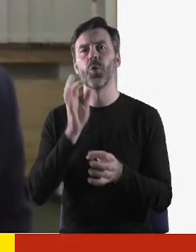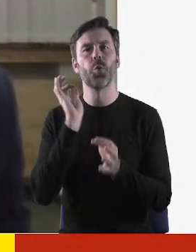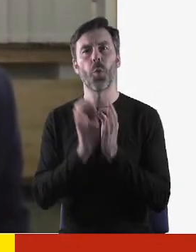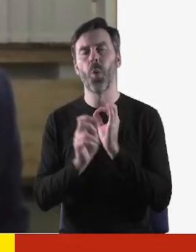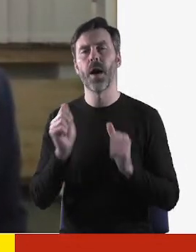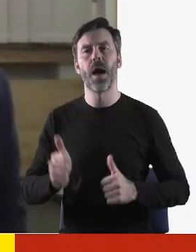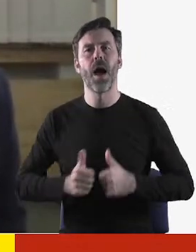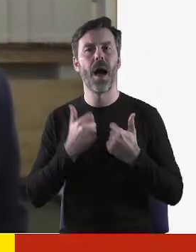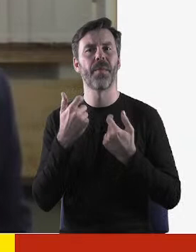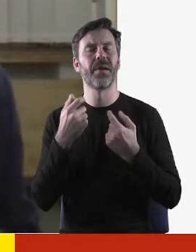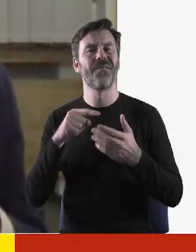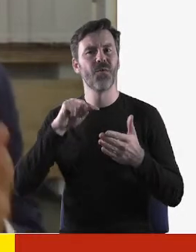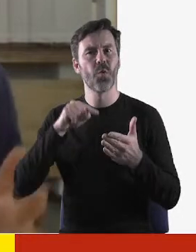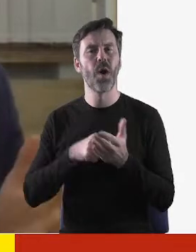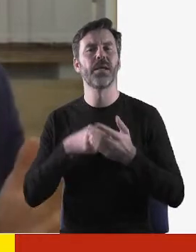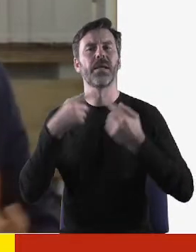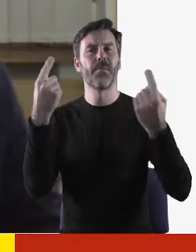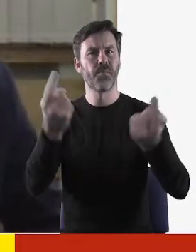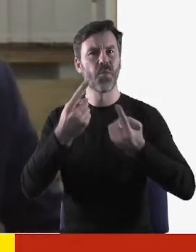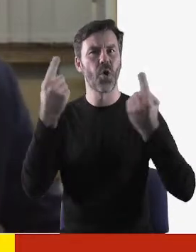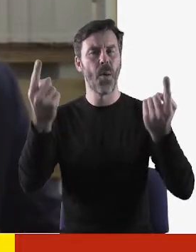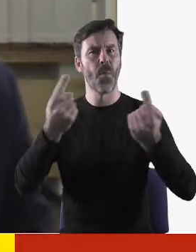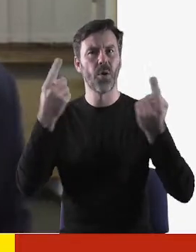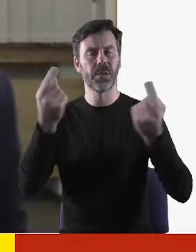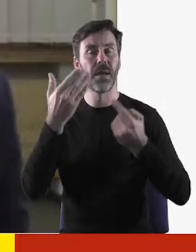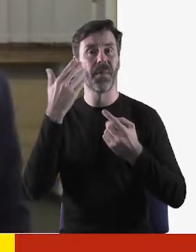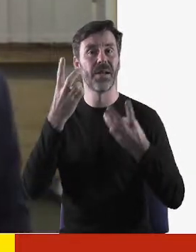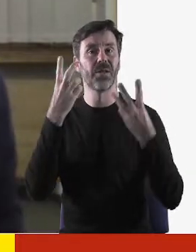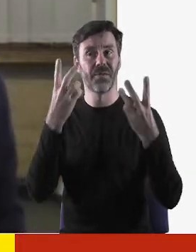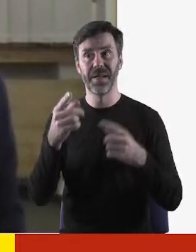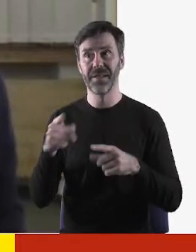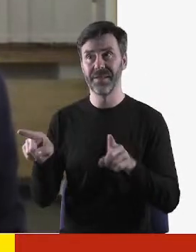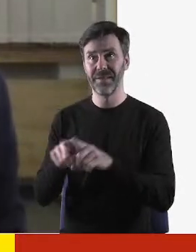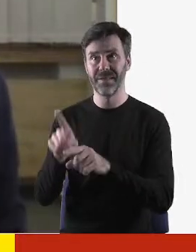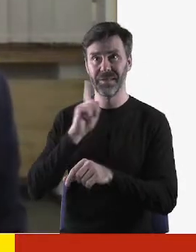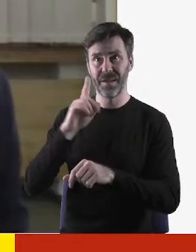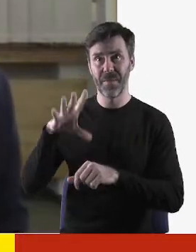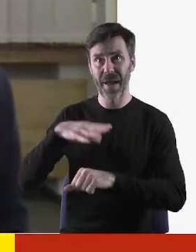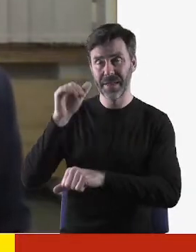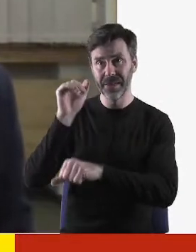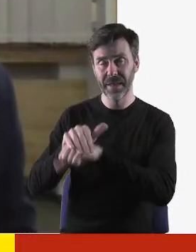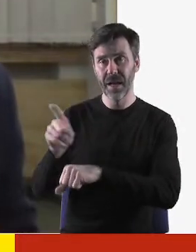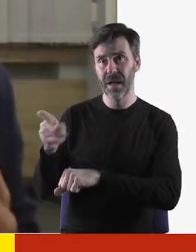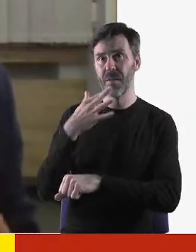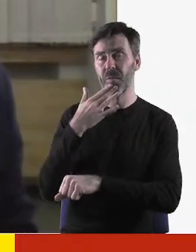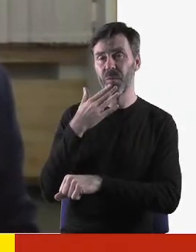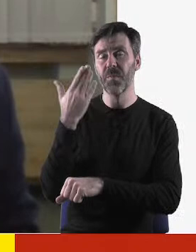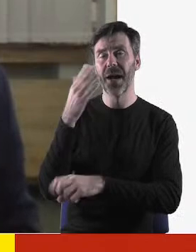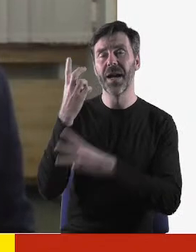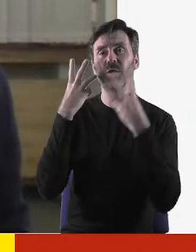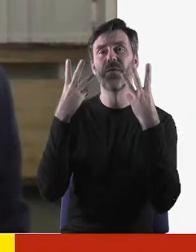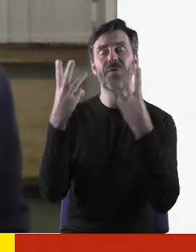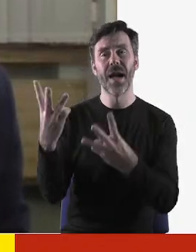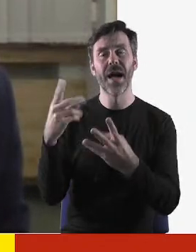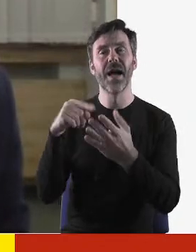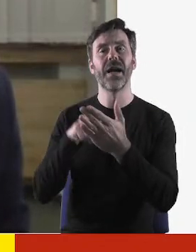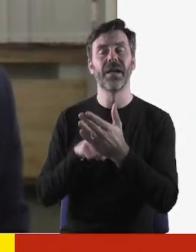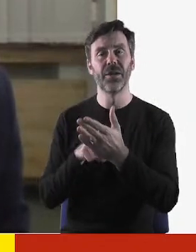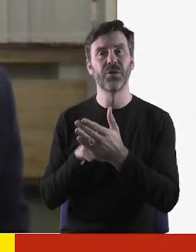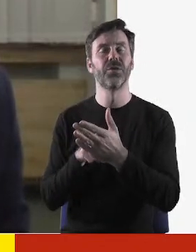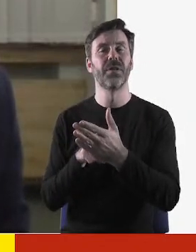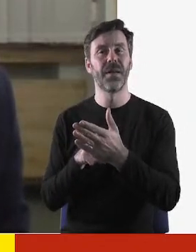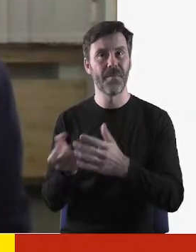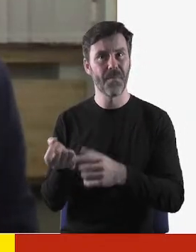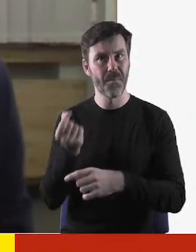tę niezmiernie cenną, jak przypuszczam, podziela pan również to, ten pogląd, niezmiernie cenną